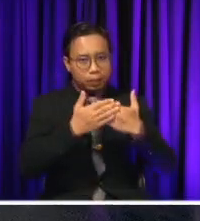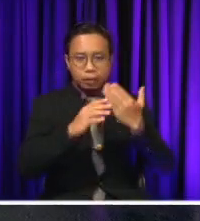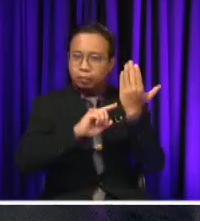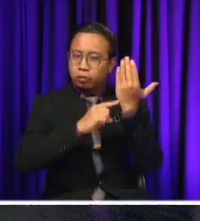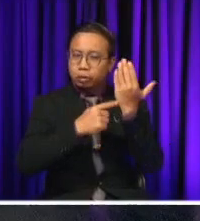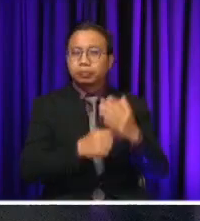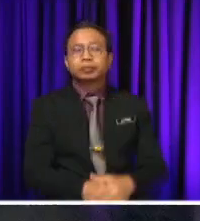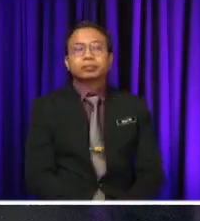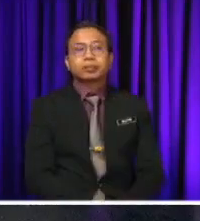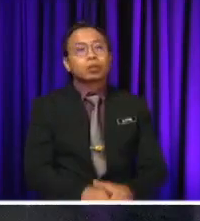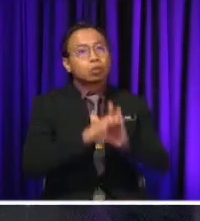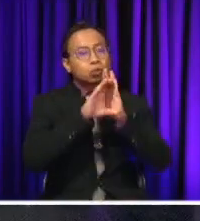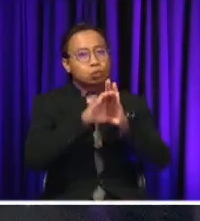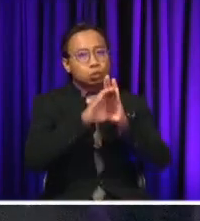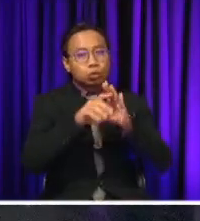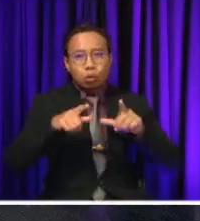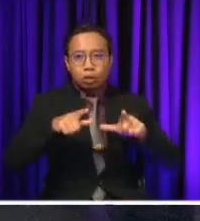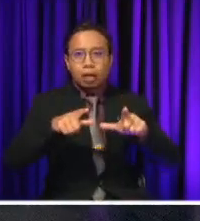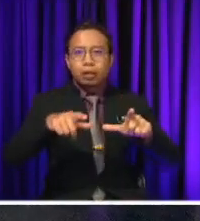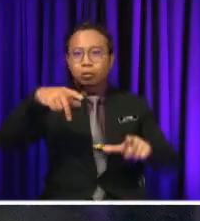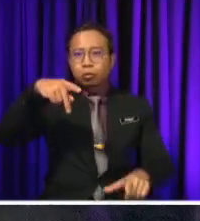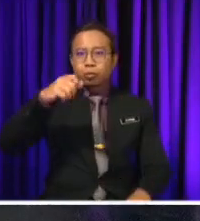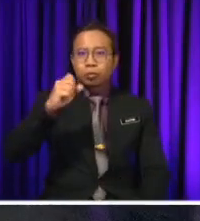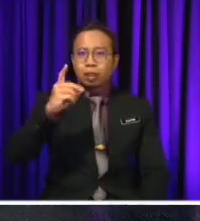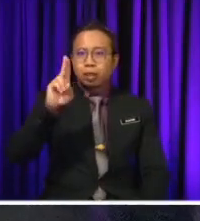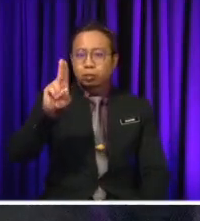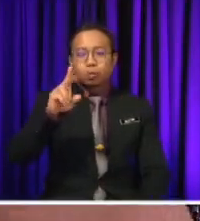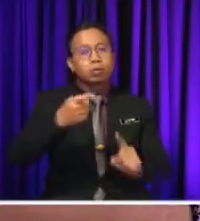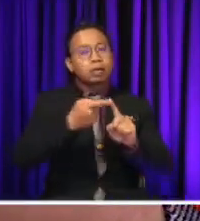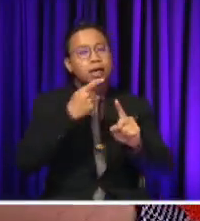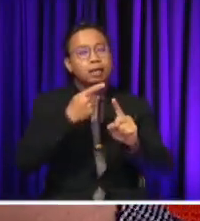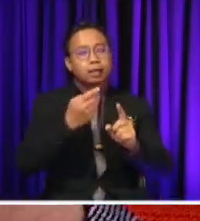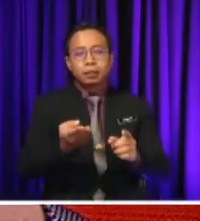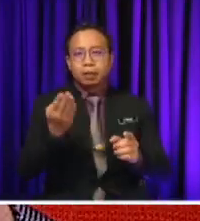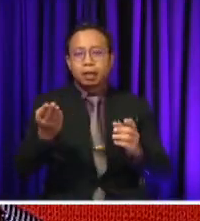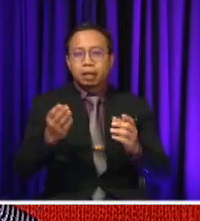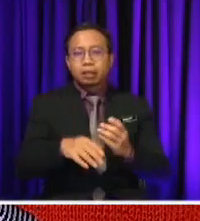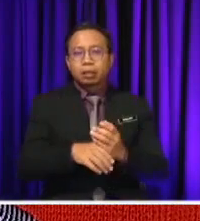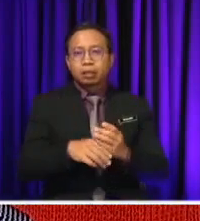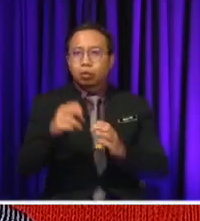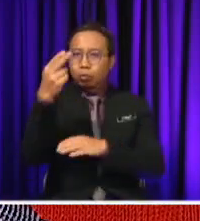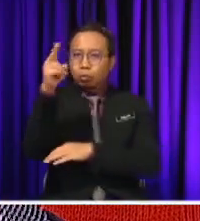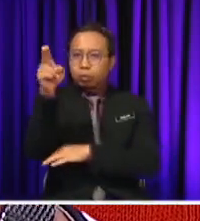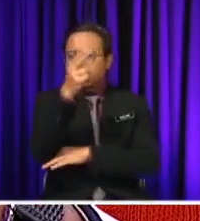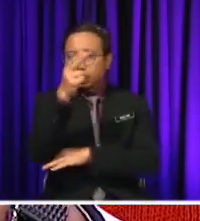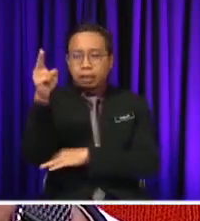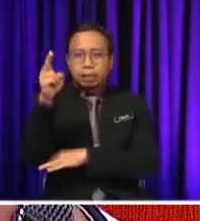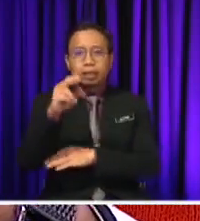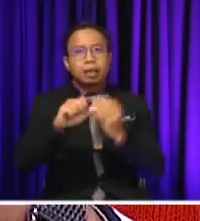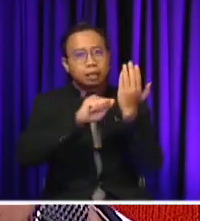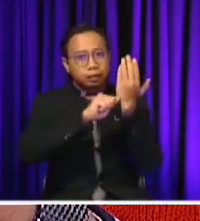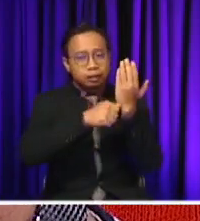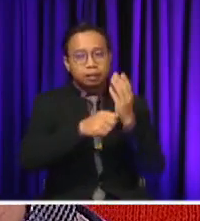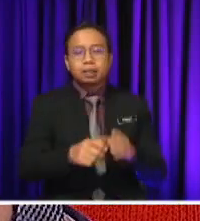Oke ini contoh kayu padu itu daripada bahan sumber hutan asli kayu